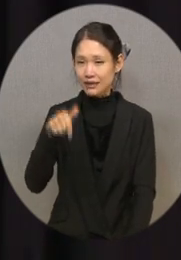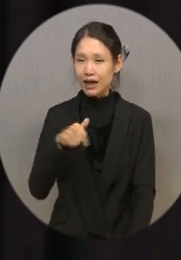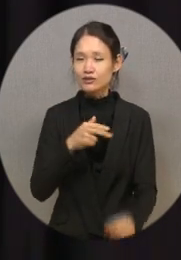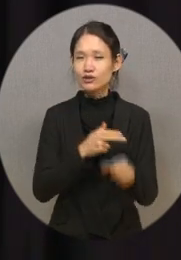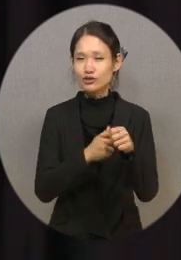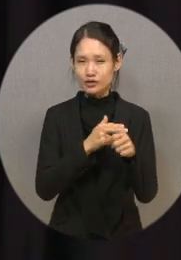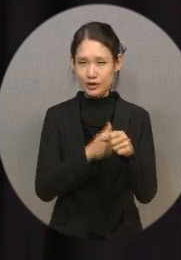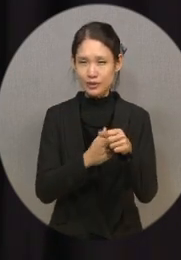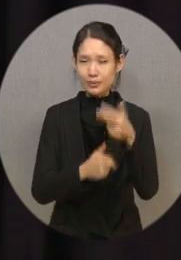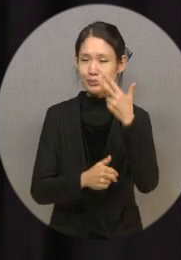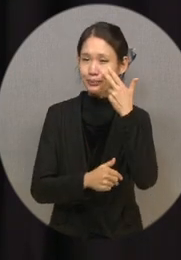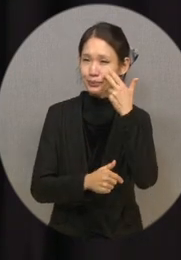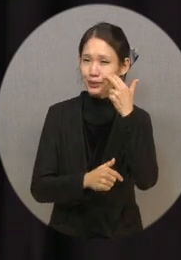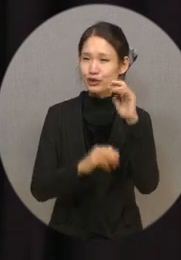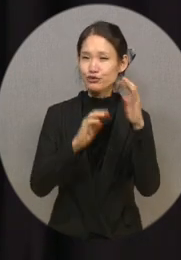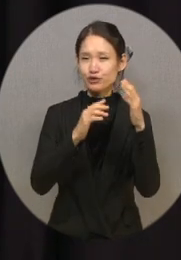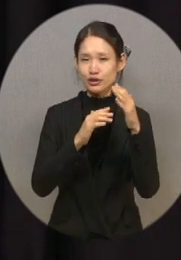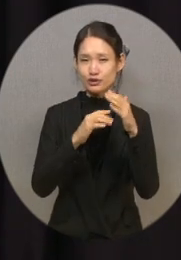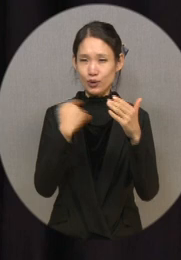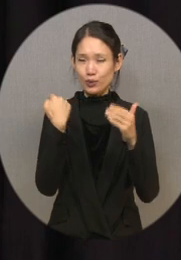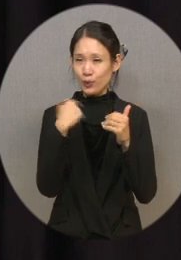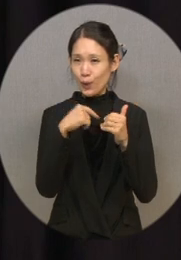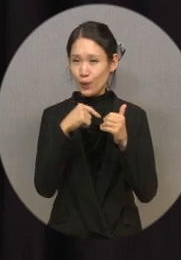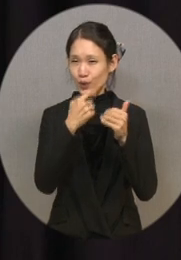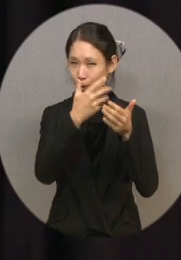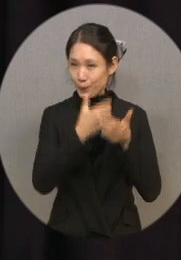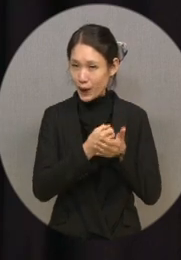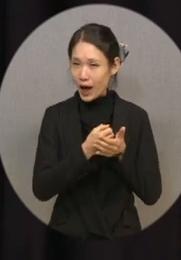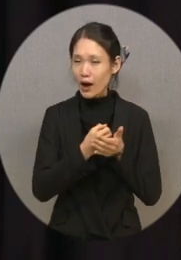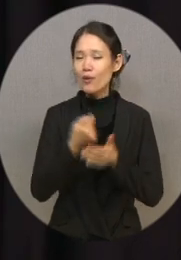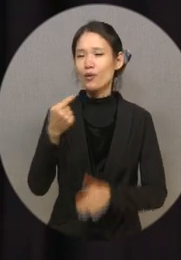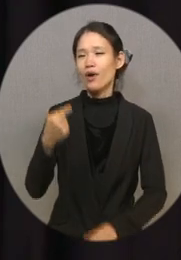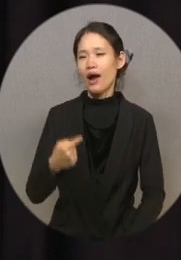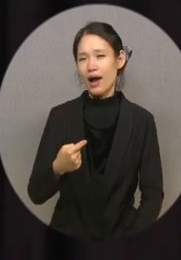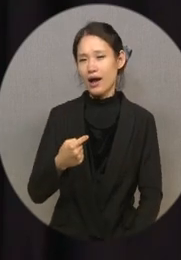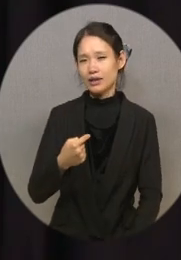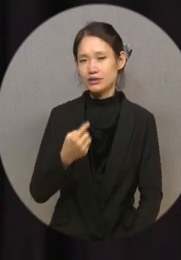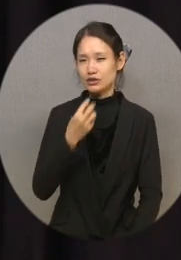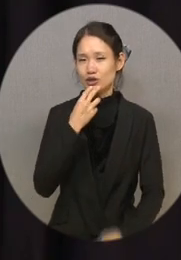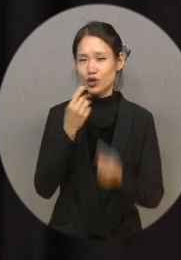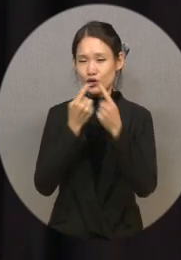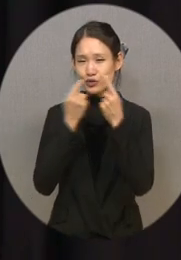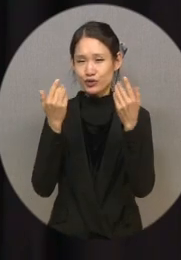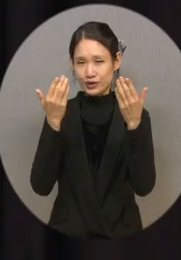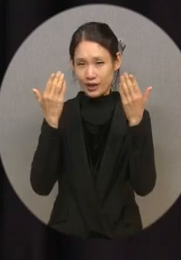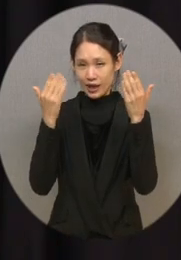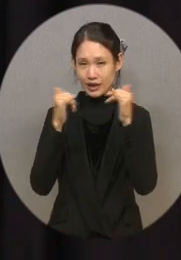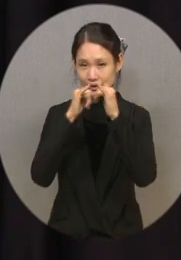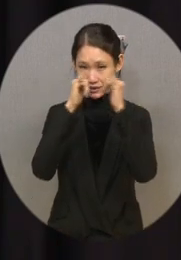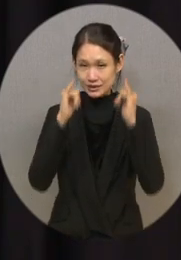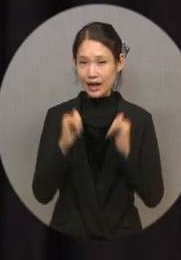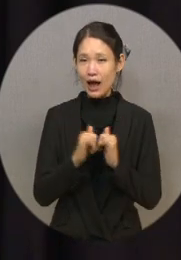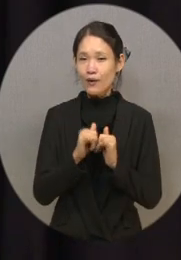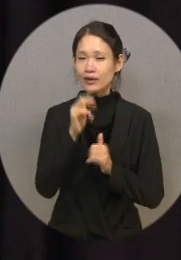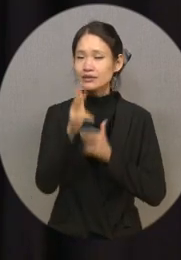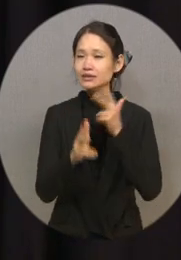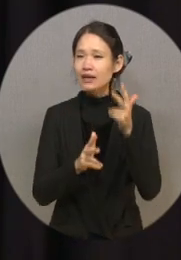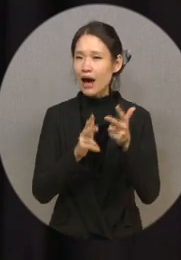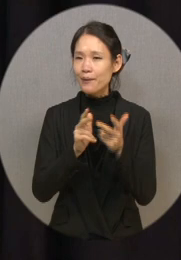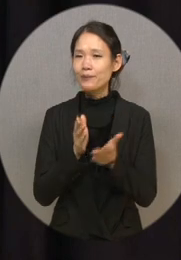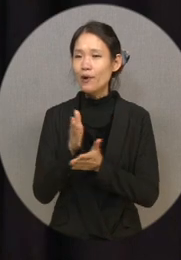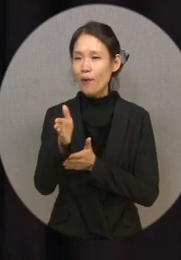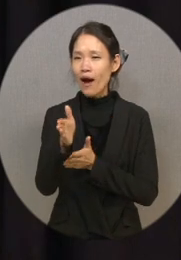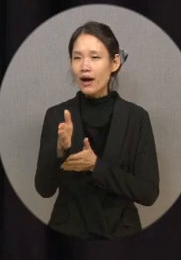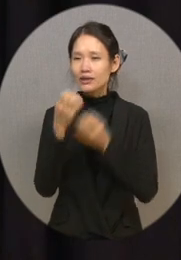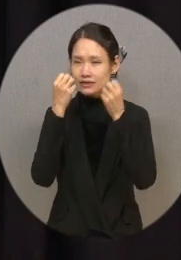미국 미네소타 대학에서 교육을 받아갖고 와가지고 이제 서울대학교에 이제 사회사업학과를